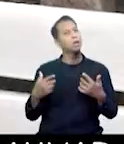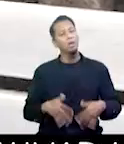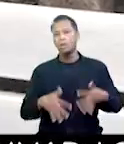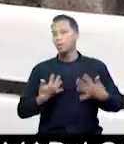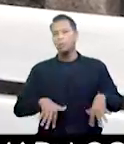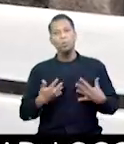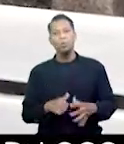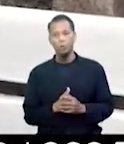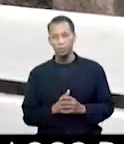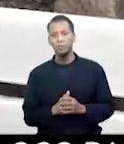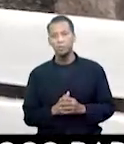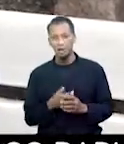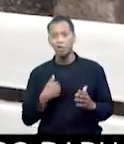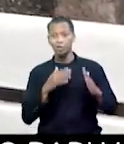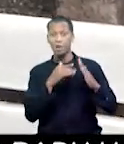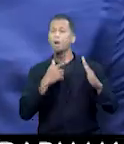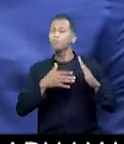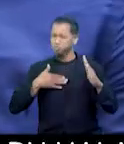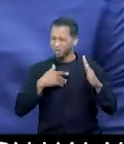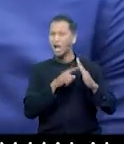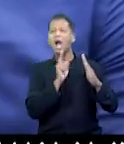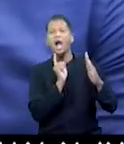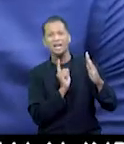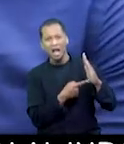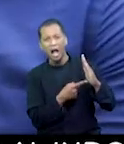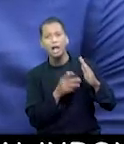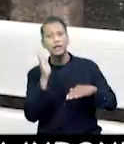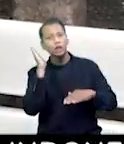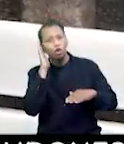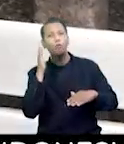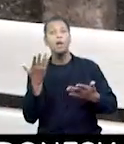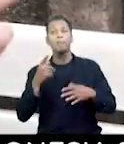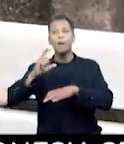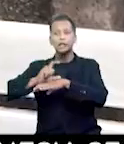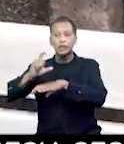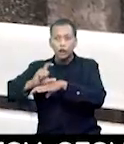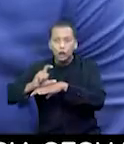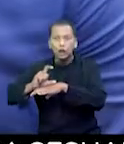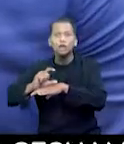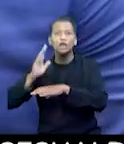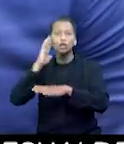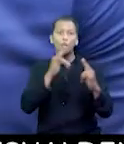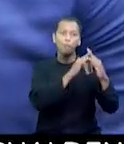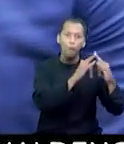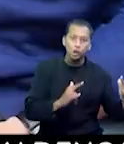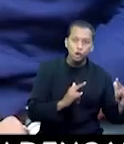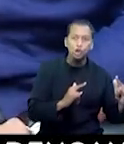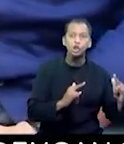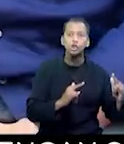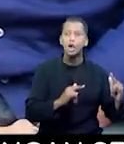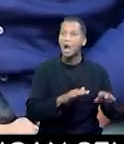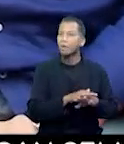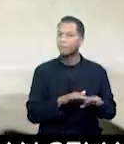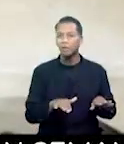tidur di masjid, ada yang tidur di pos security. Jadi ini benar-benar kehidupan orang-orang yang masuk di sini hancur. Keluarga sangat sedih